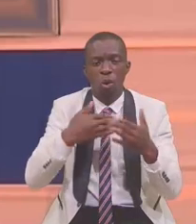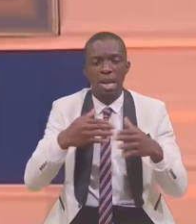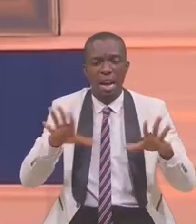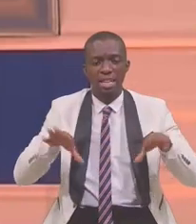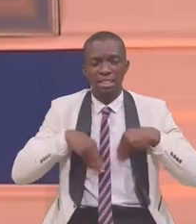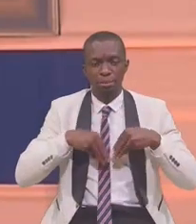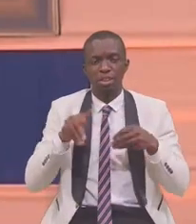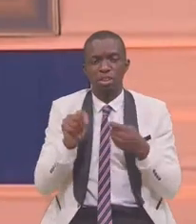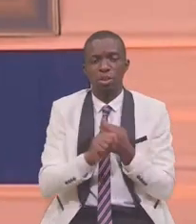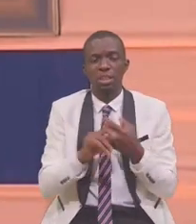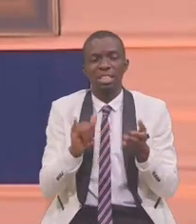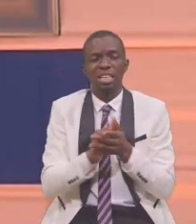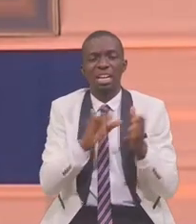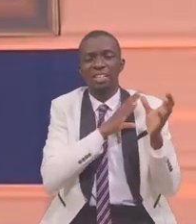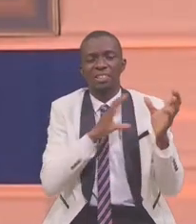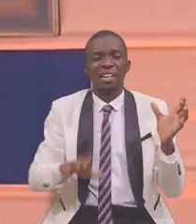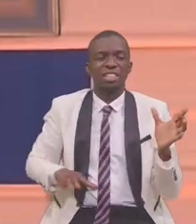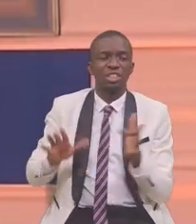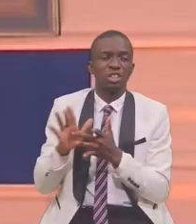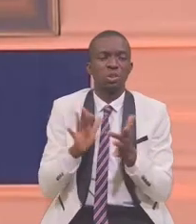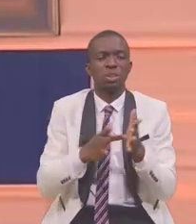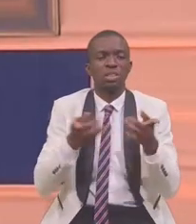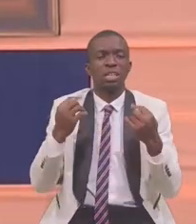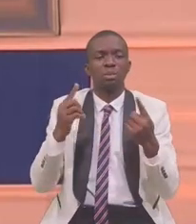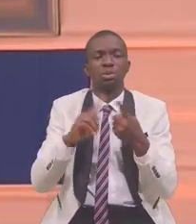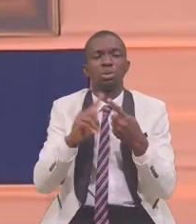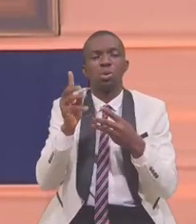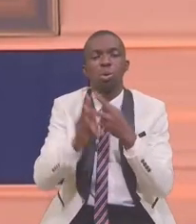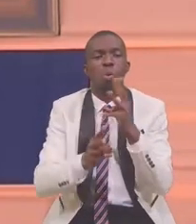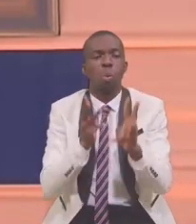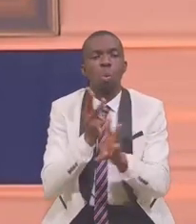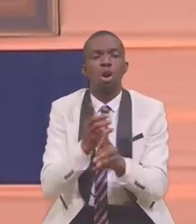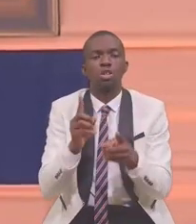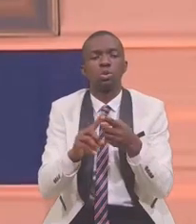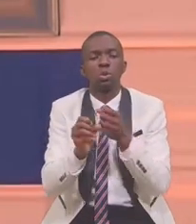venu dans le monde pour faire quoi? Pour sauver les pécheurs.